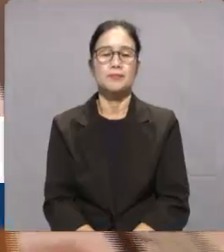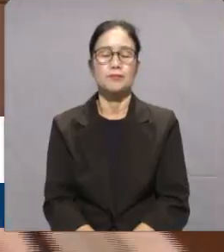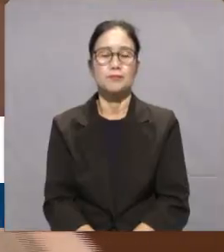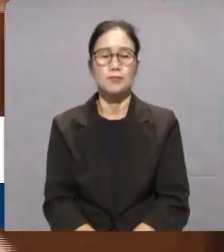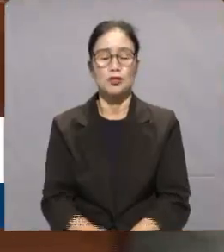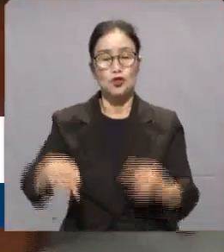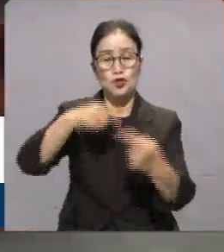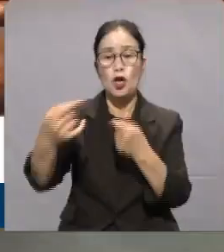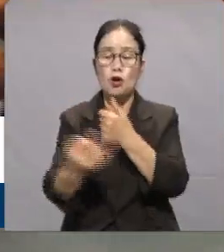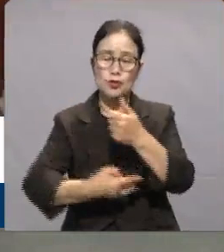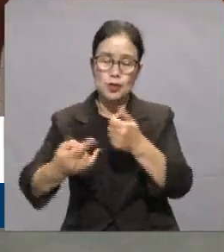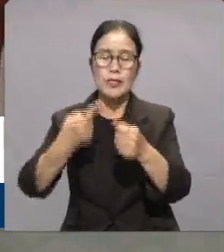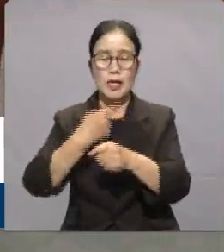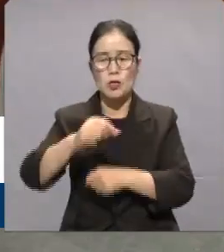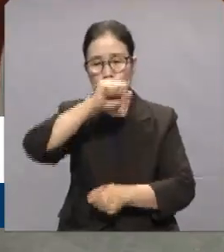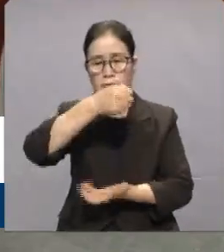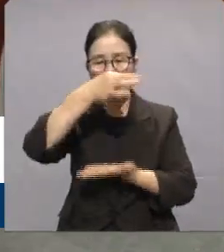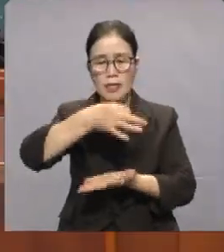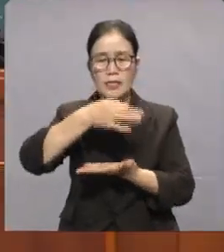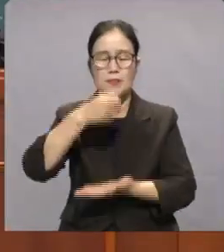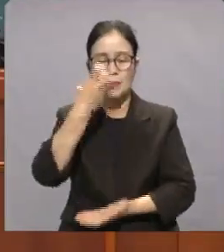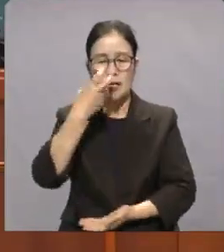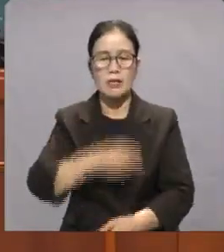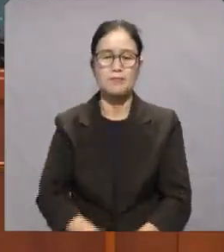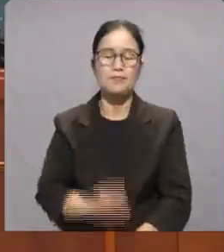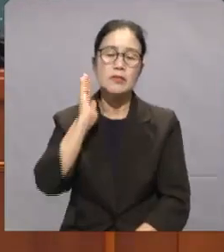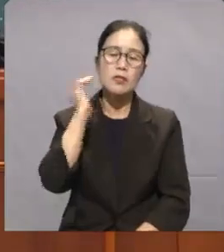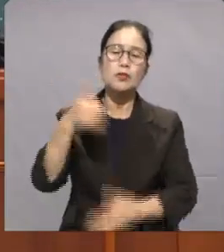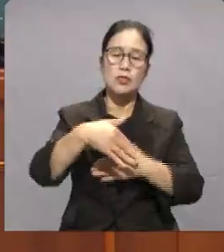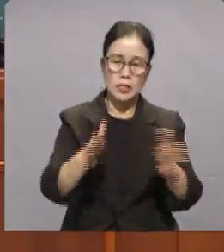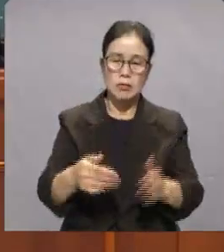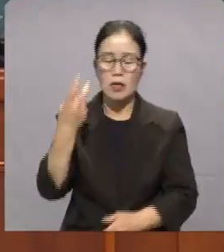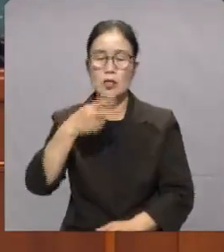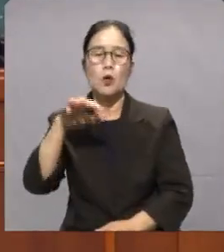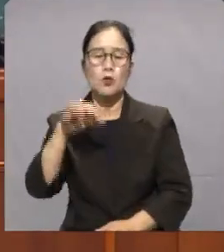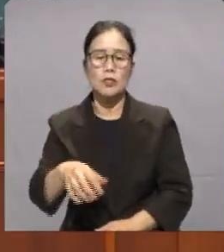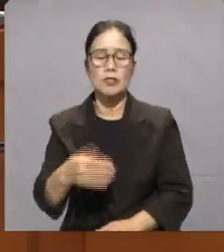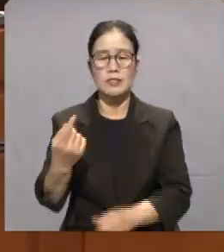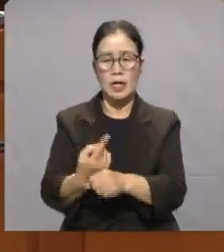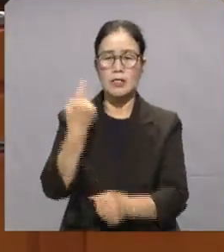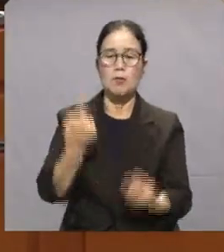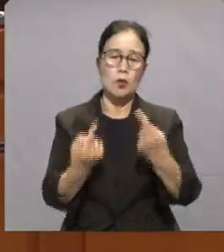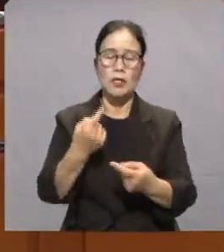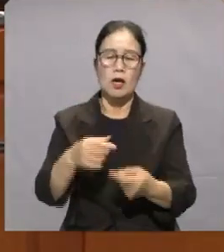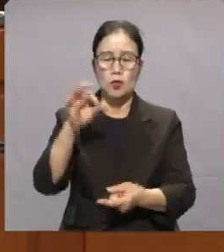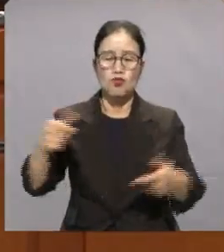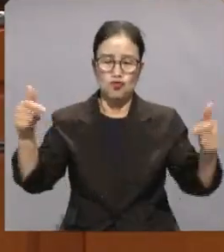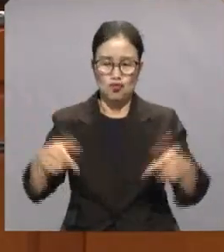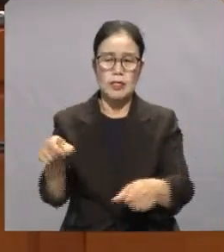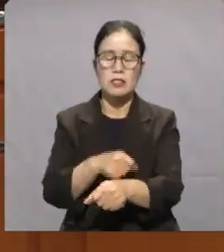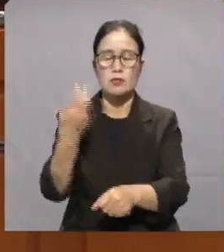국회 운영위의 내년도 예산안 심사. 대통령실과 경호처는 지난해보다 줄어든